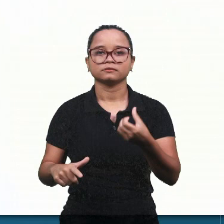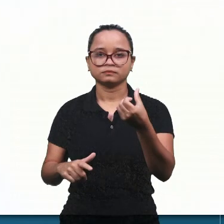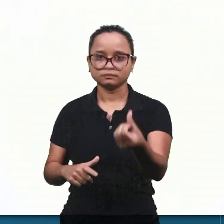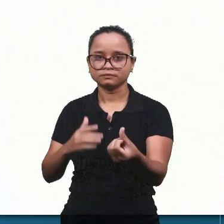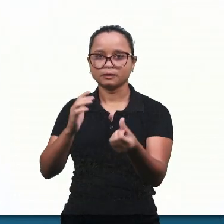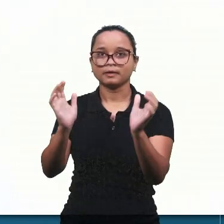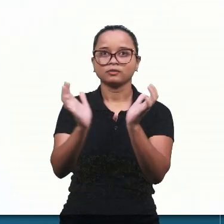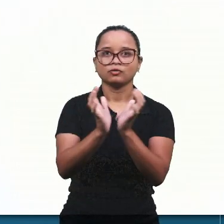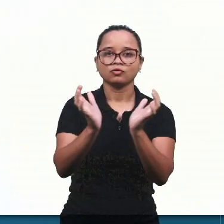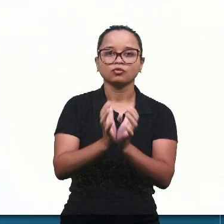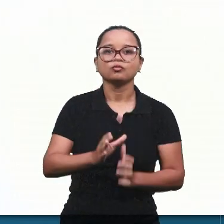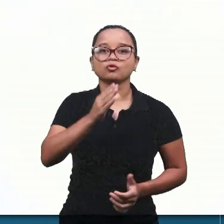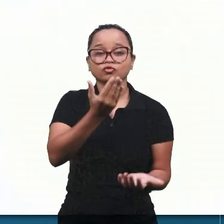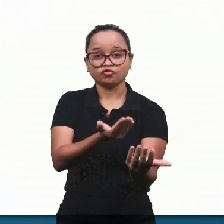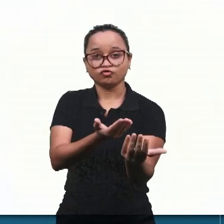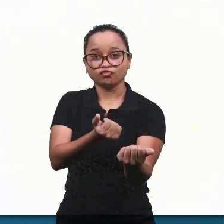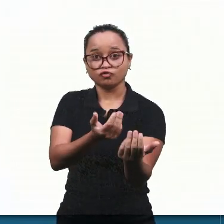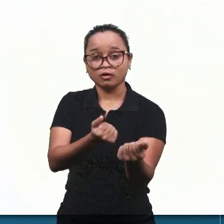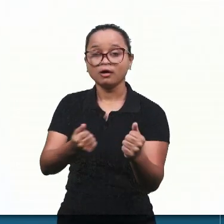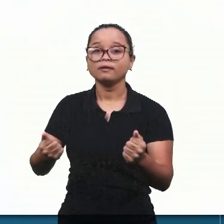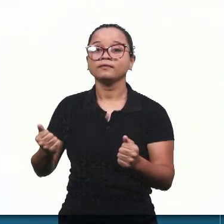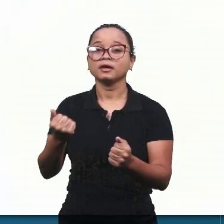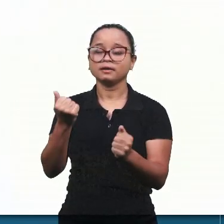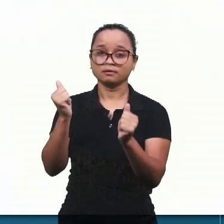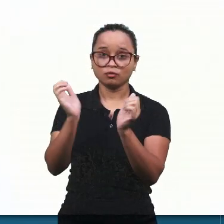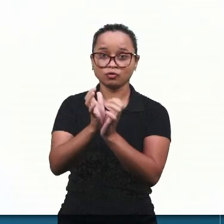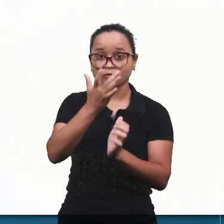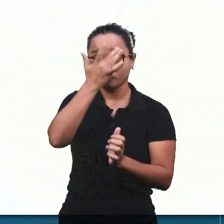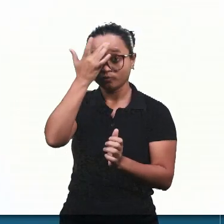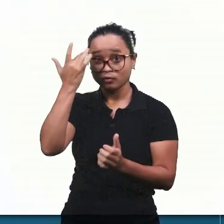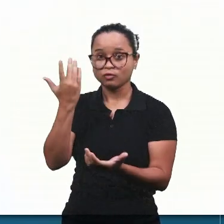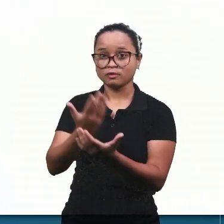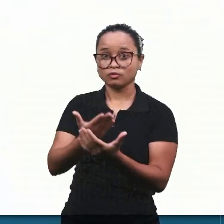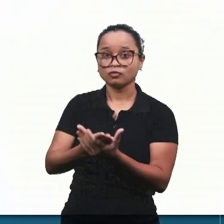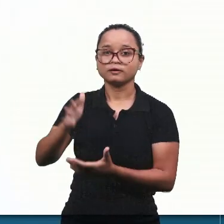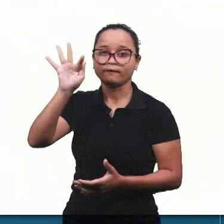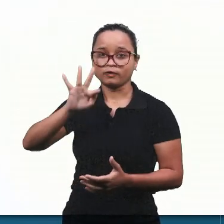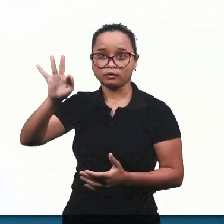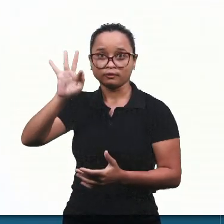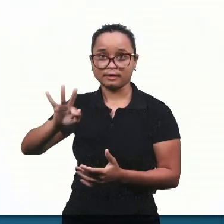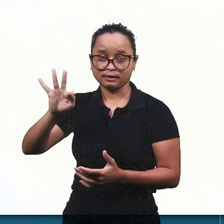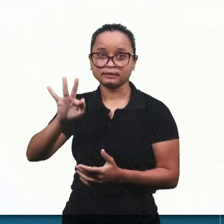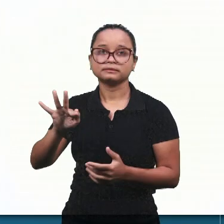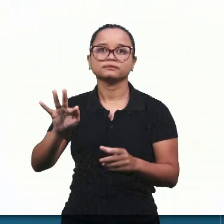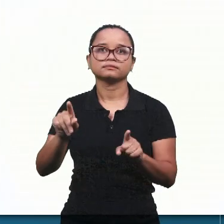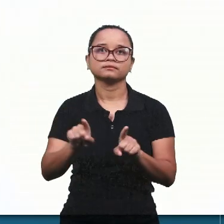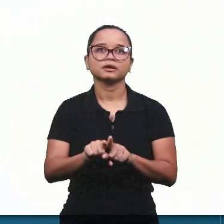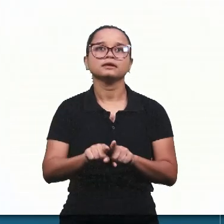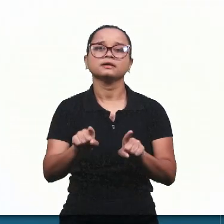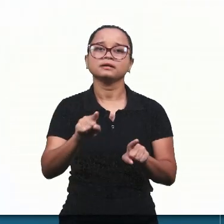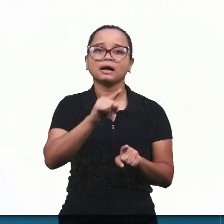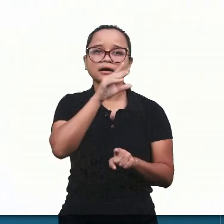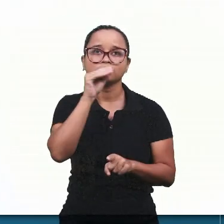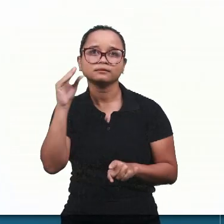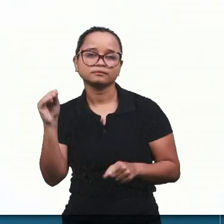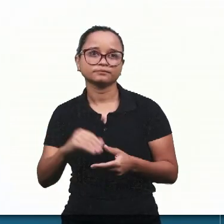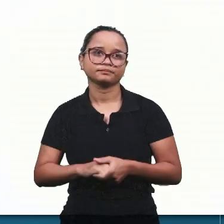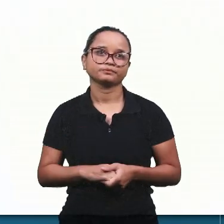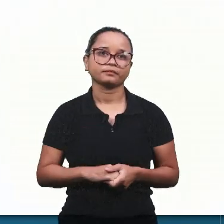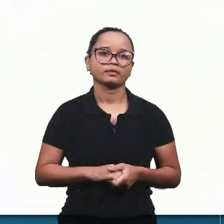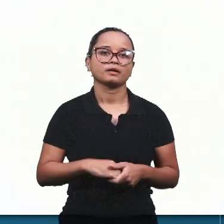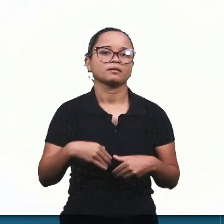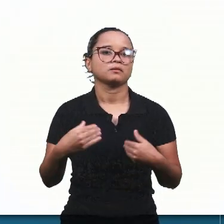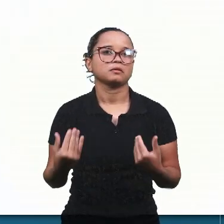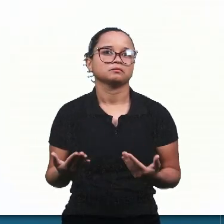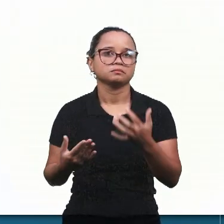aux jeunes universitaires et le groupe d'adolescents. Aussi a été inclus dans ce groupe. De réponse, sixième question.